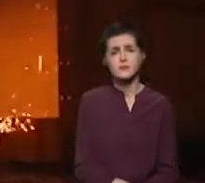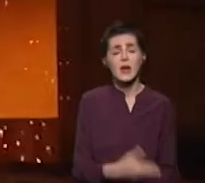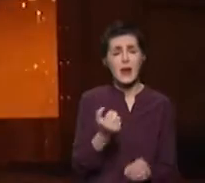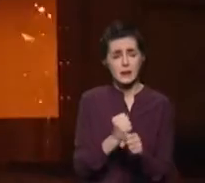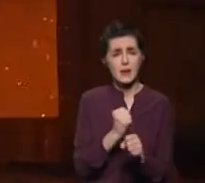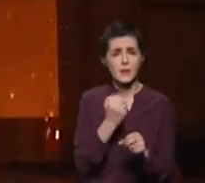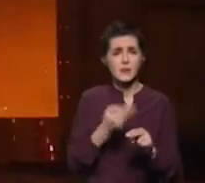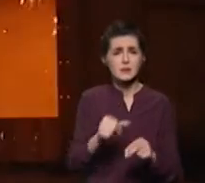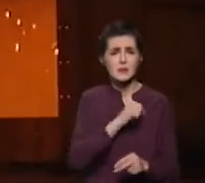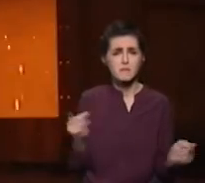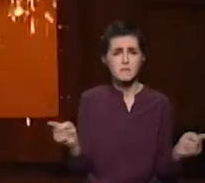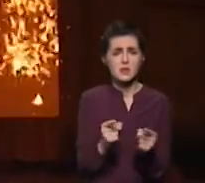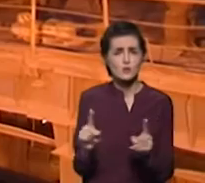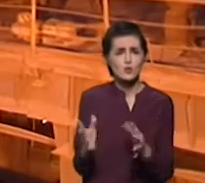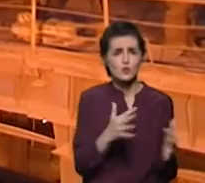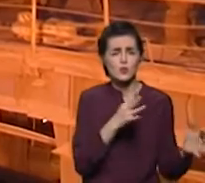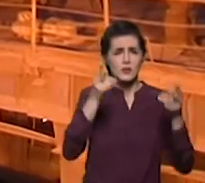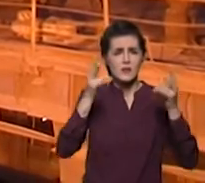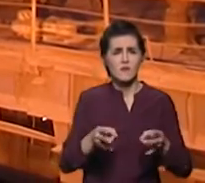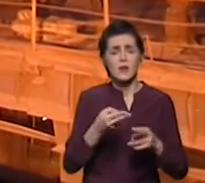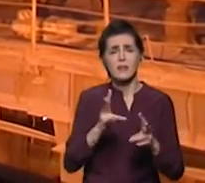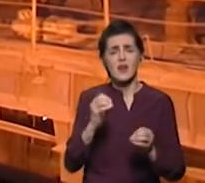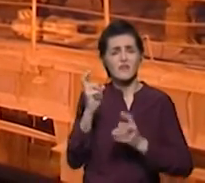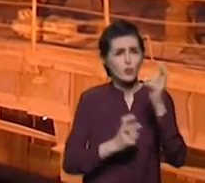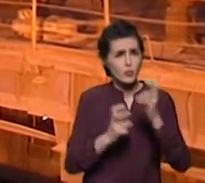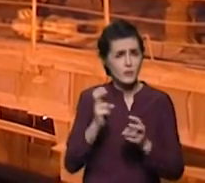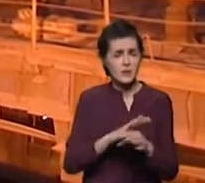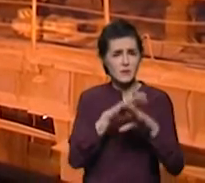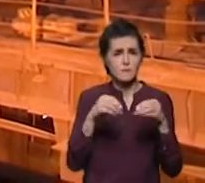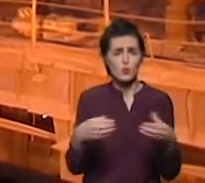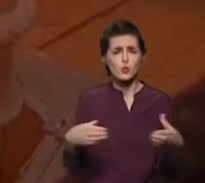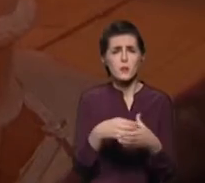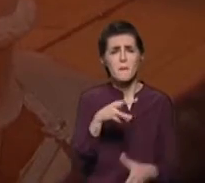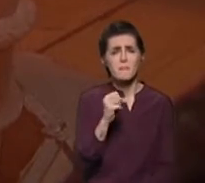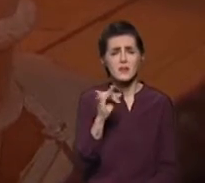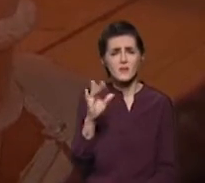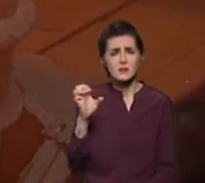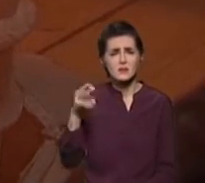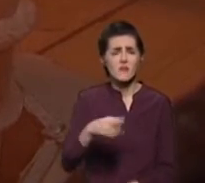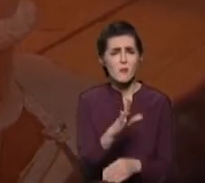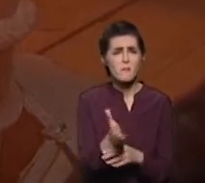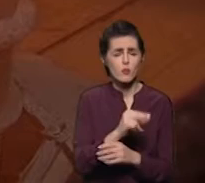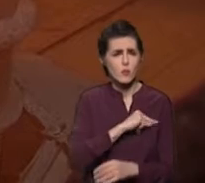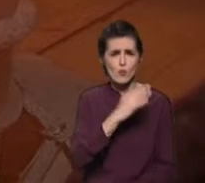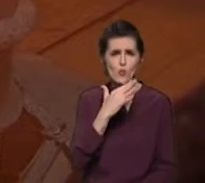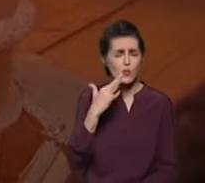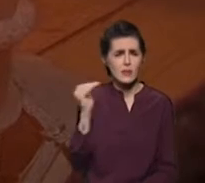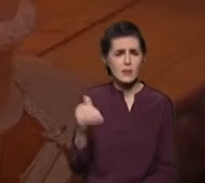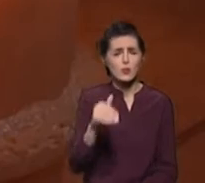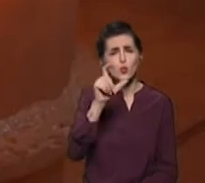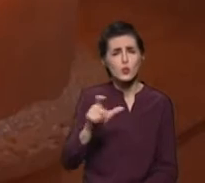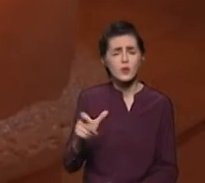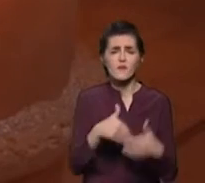Роблять це, аби мінімізувати випадки травматизму на виробництві. На підприємствах групи «Метінвест» у Маріуполі працюють тисячі людей.